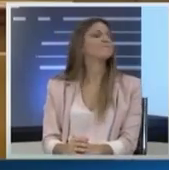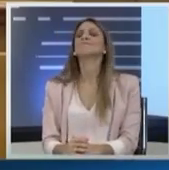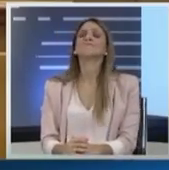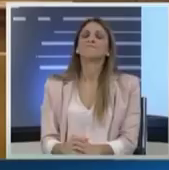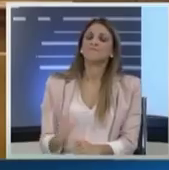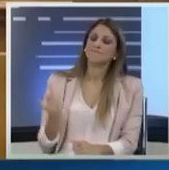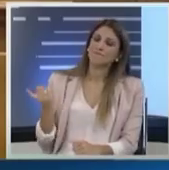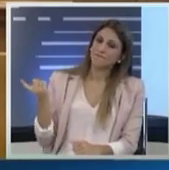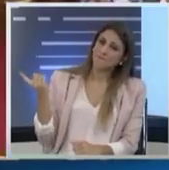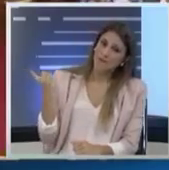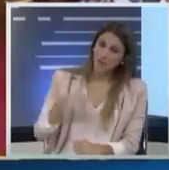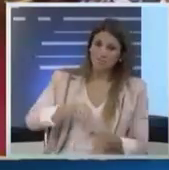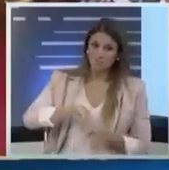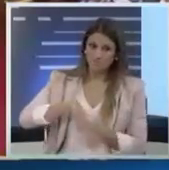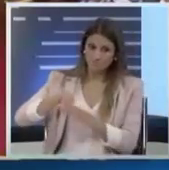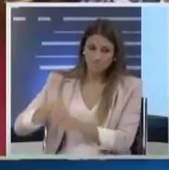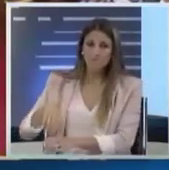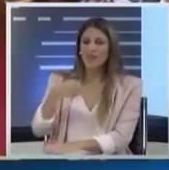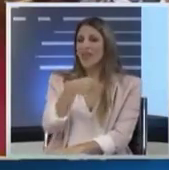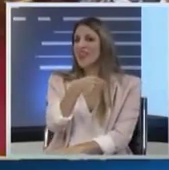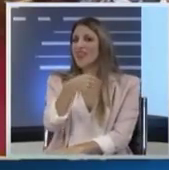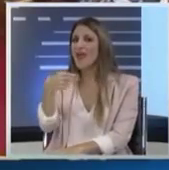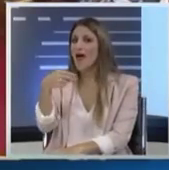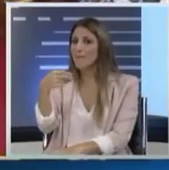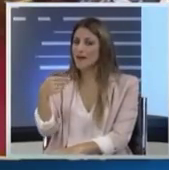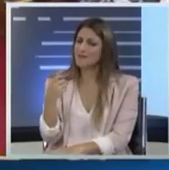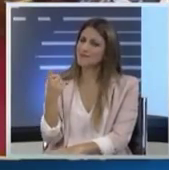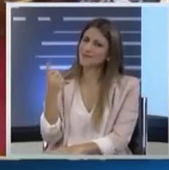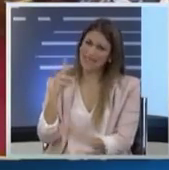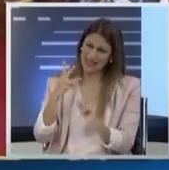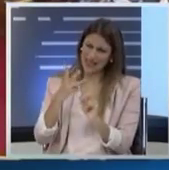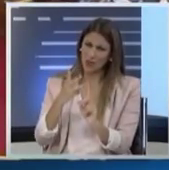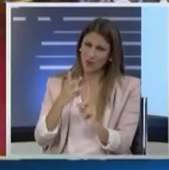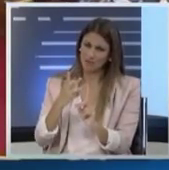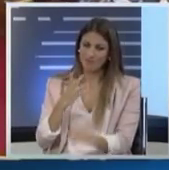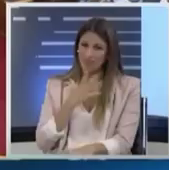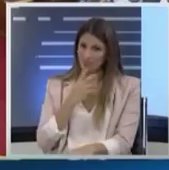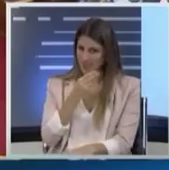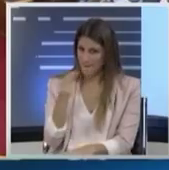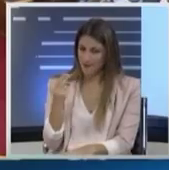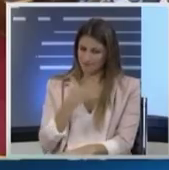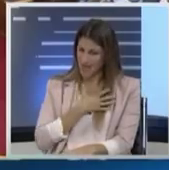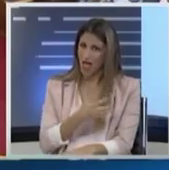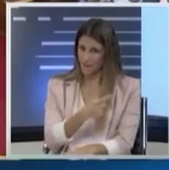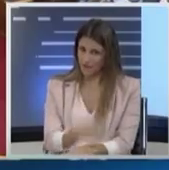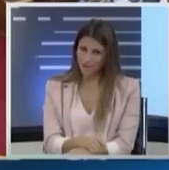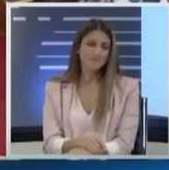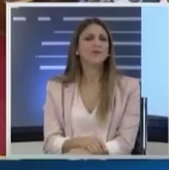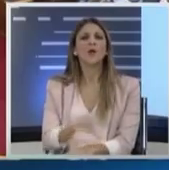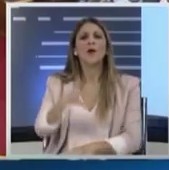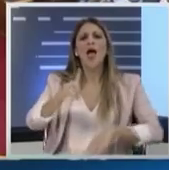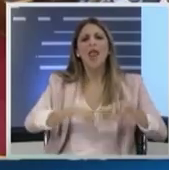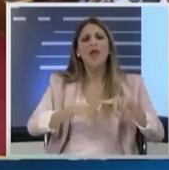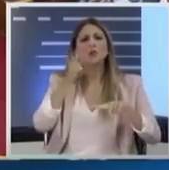Έρχομαι για λίγο και στο ζήτημα το αγαπημένο σας και αυτό τελευταία της συμφωνίας με την πρώην Ιουγκοσλαβική Δημοκρατία